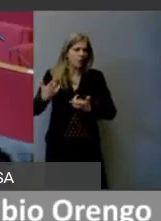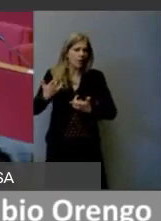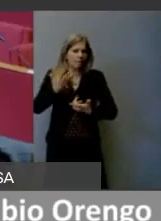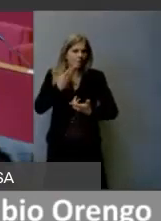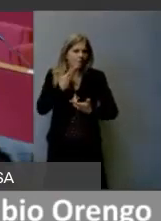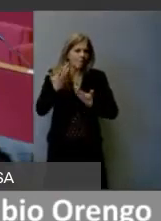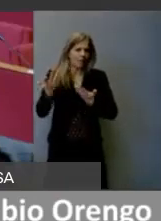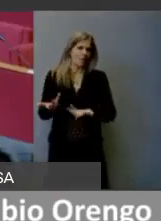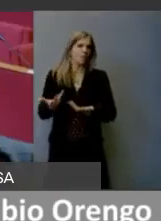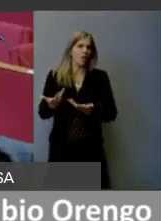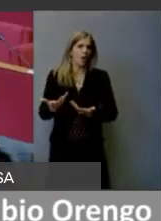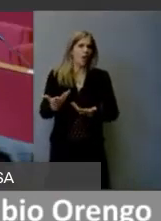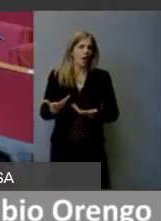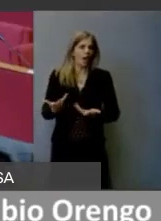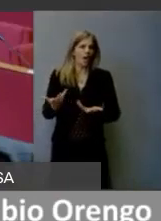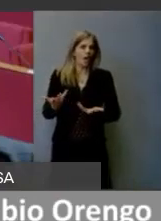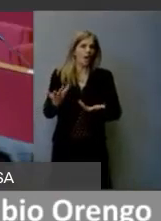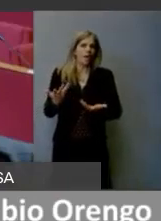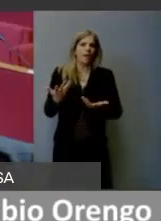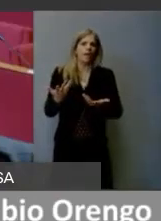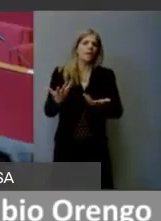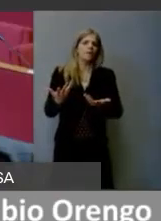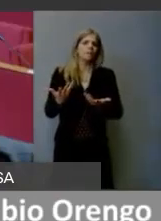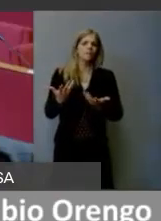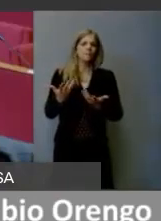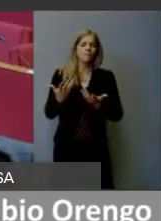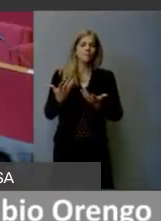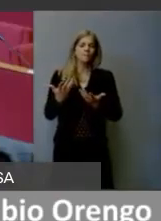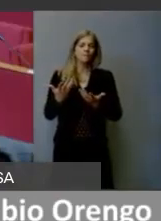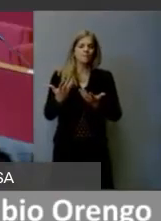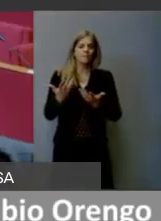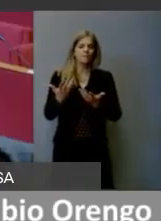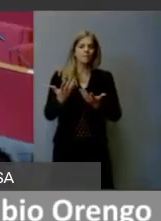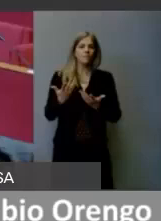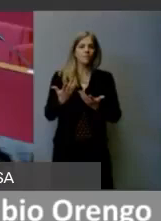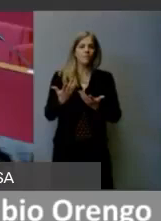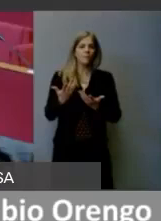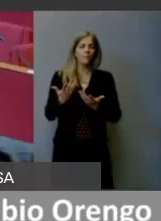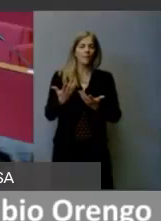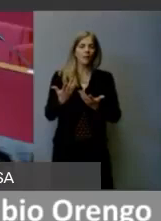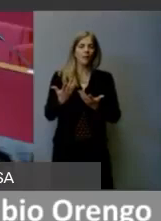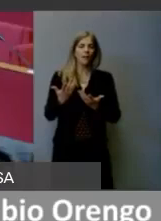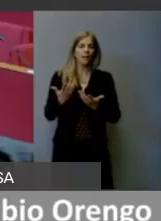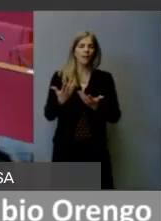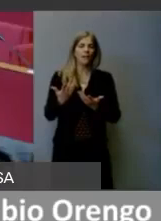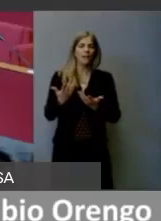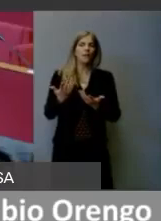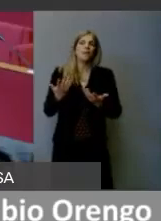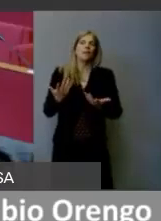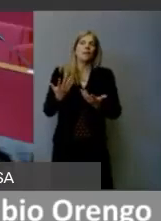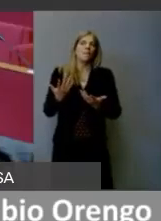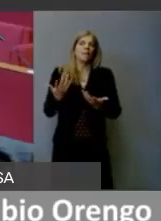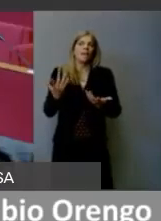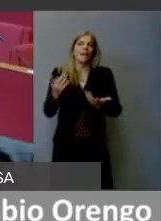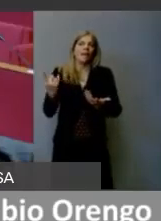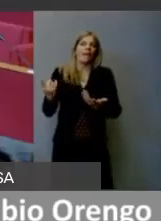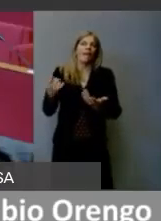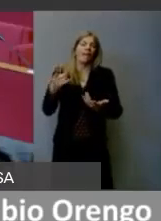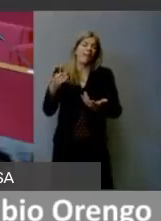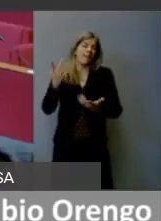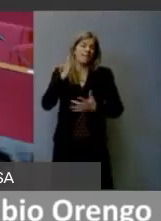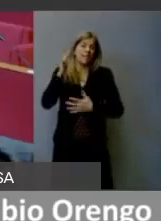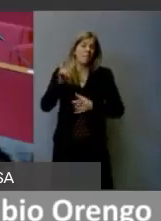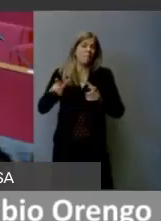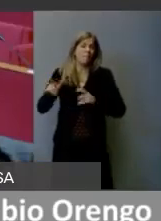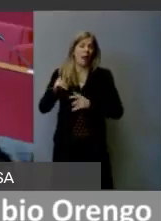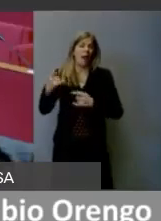parte, diciamo, di alcuni in giro, ma tra virgolette, i residenti, rimbalzandosi le